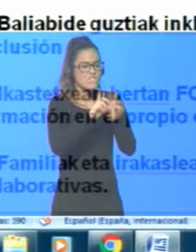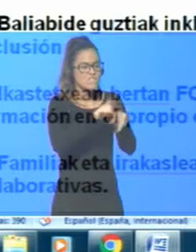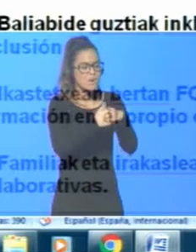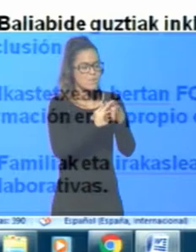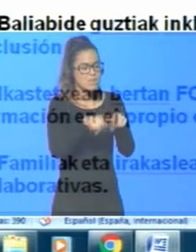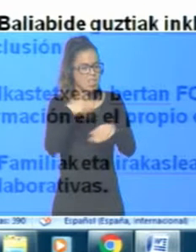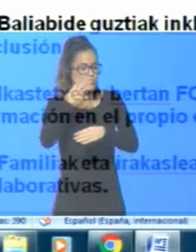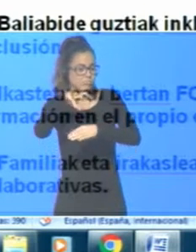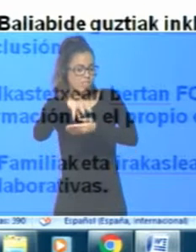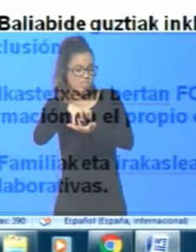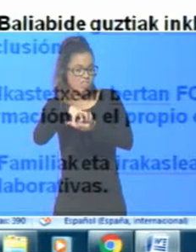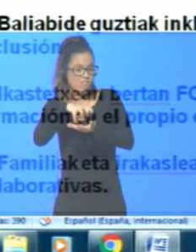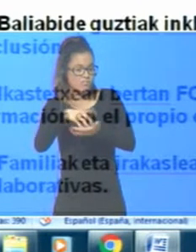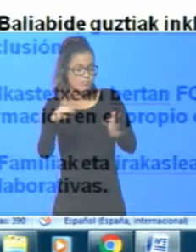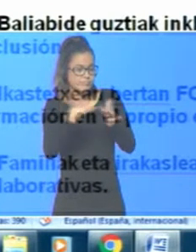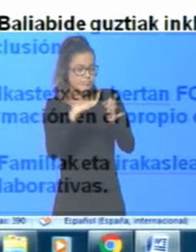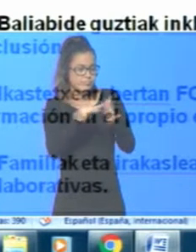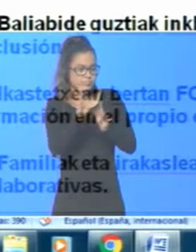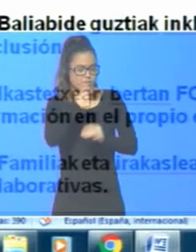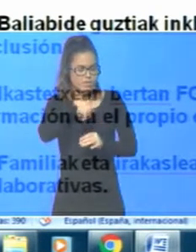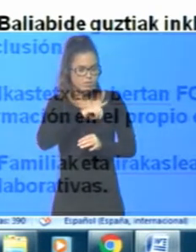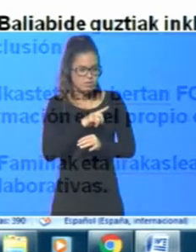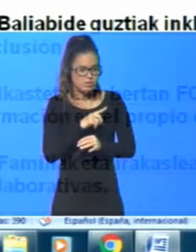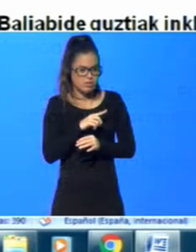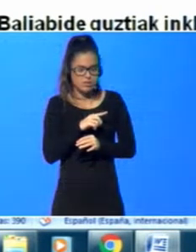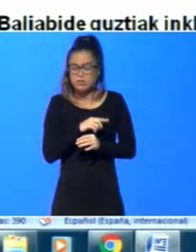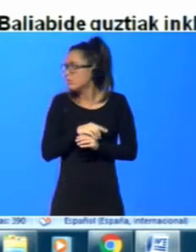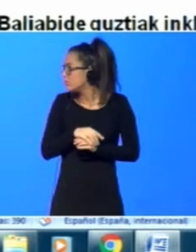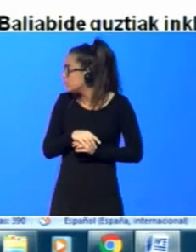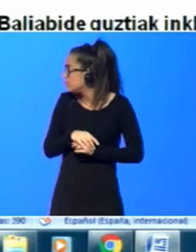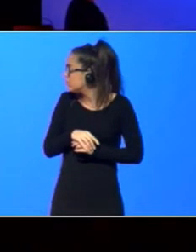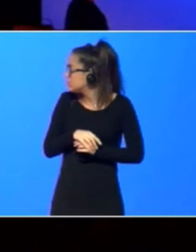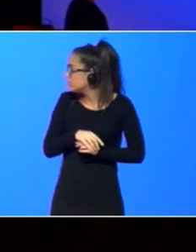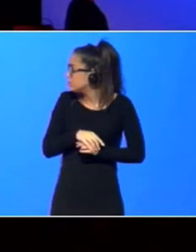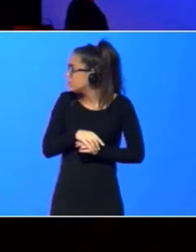bat, ze hau ipintzen dugu Everest behar bada, ezta?